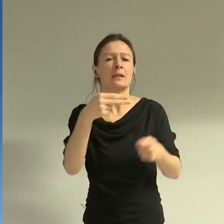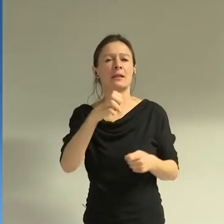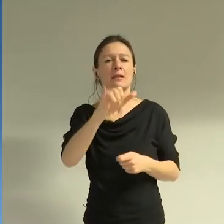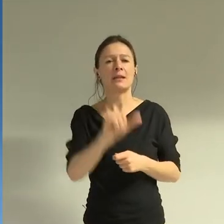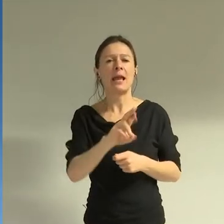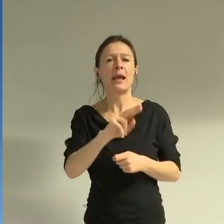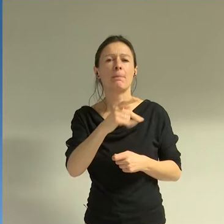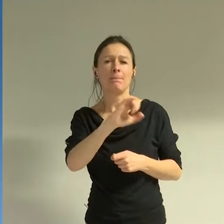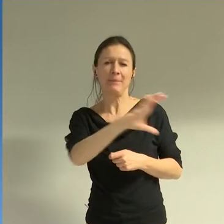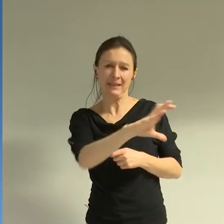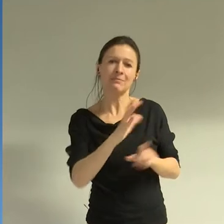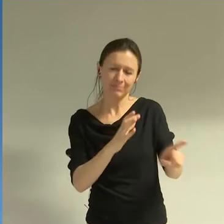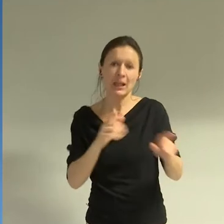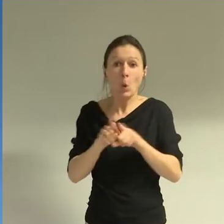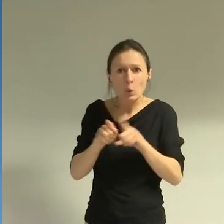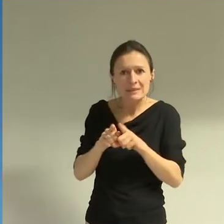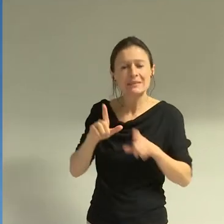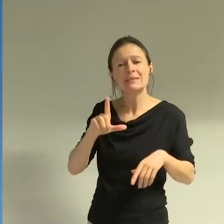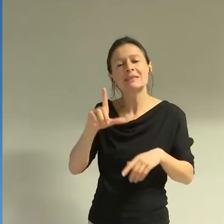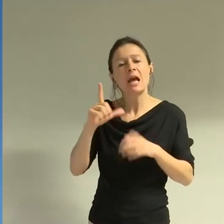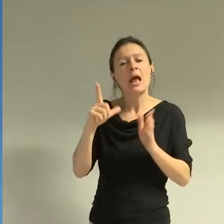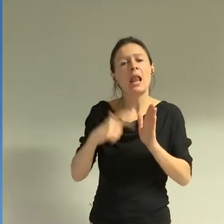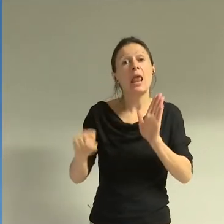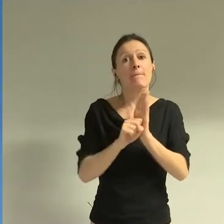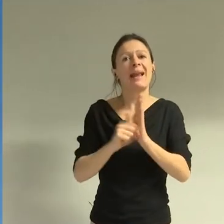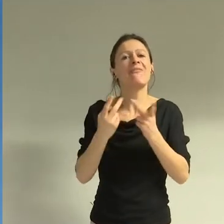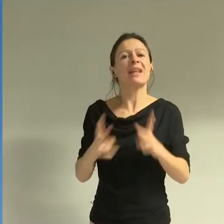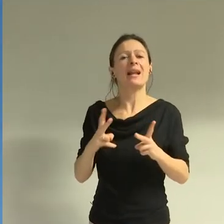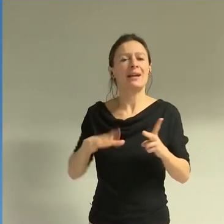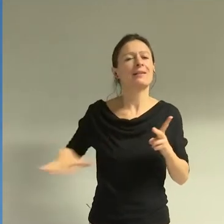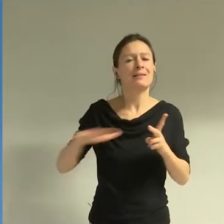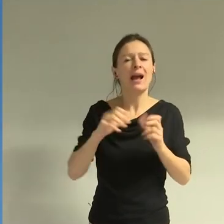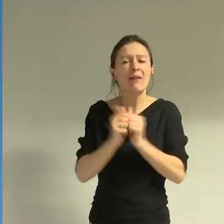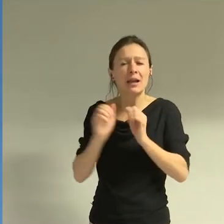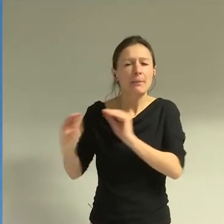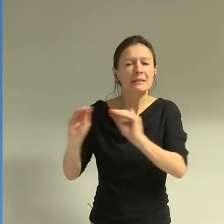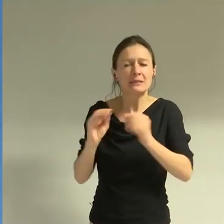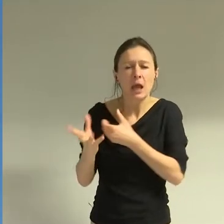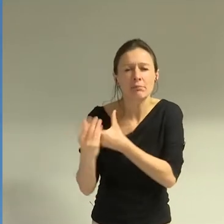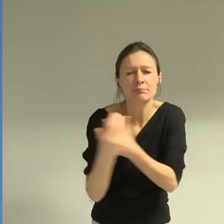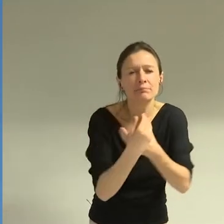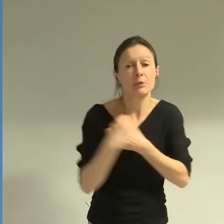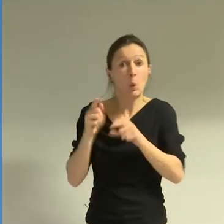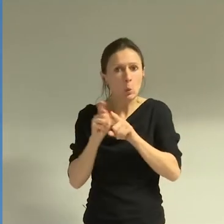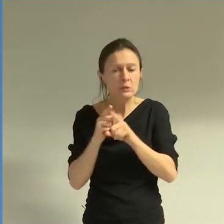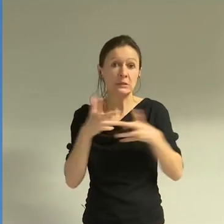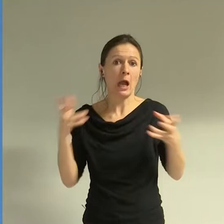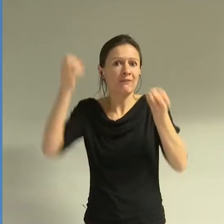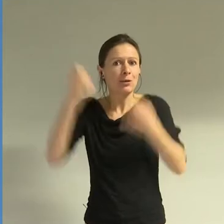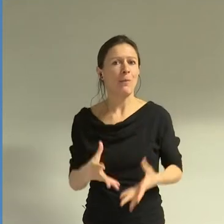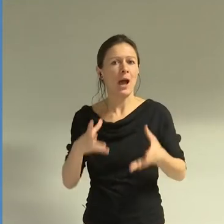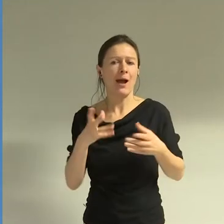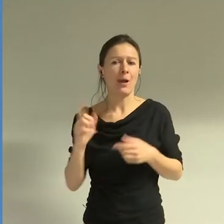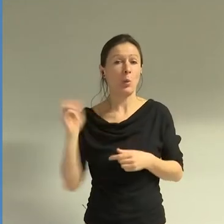la belle ville l'association des commerçants au quotidien ainsi qu'avec des grands événements fédérateurs comme le marché de noël tout ceci